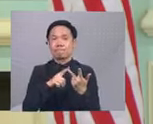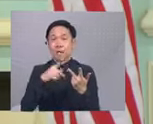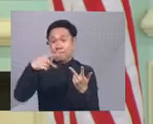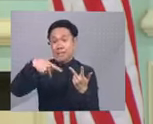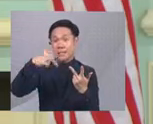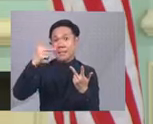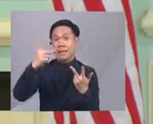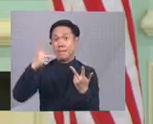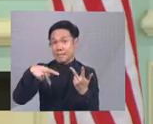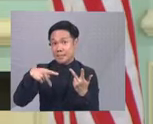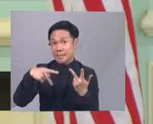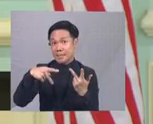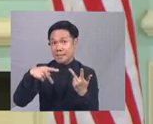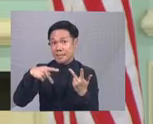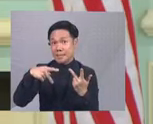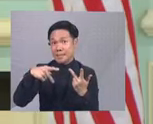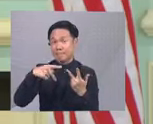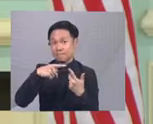PKP